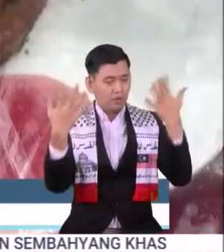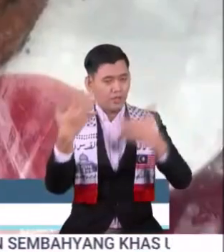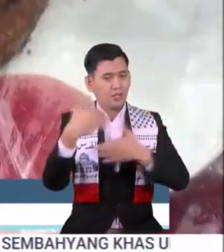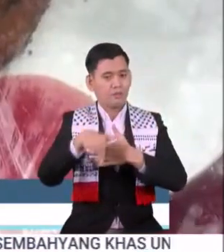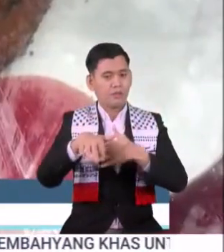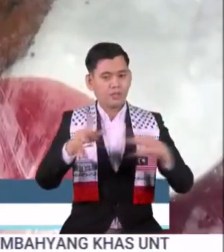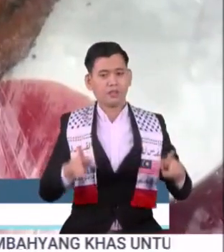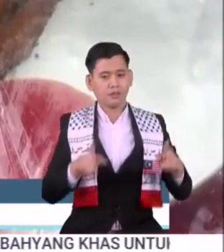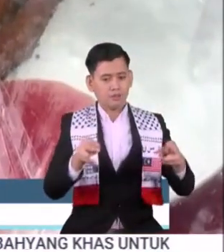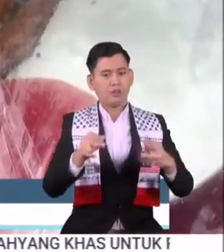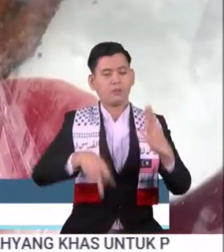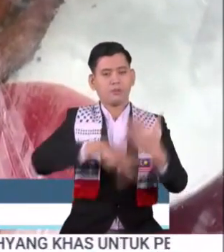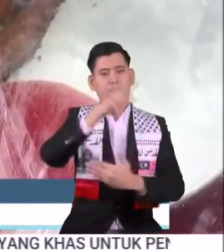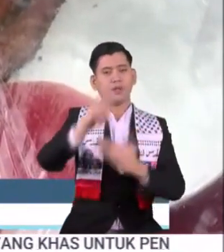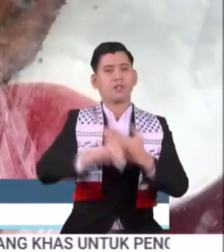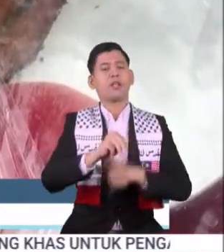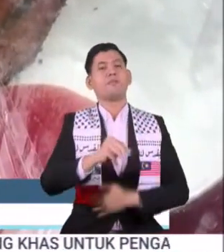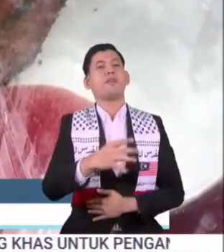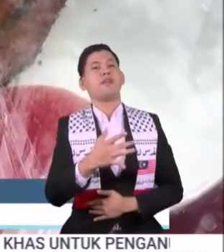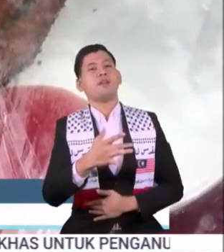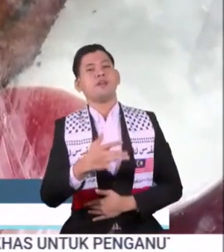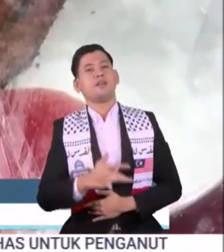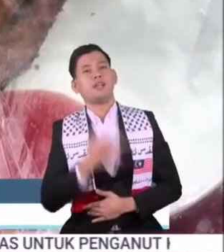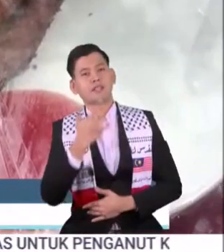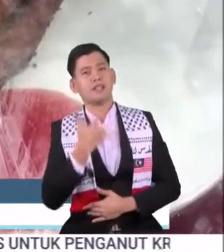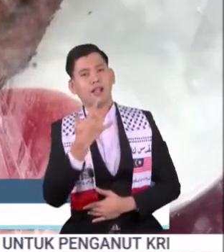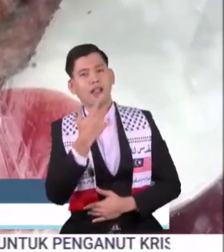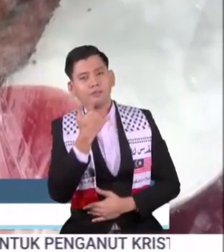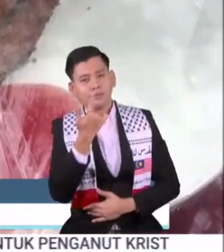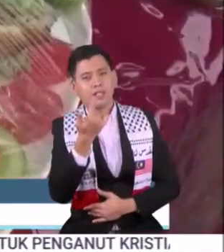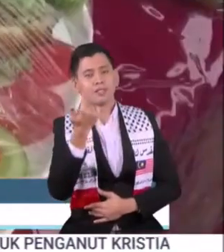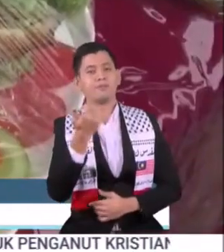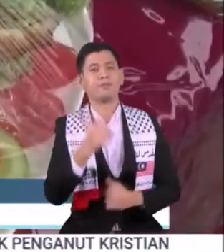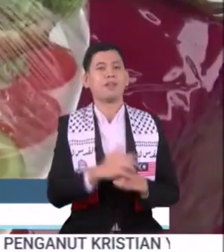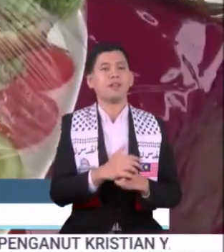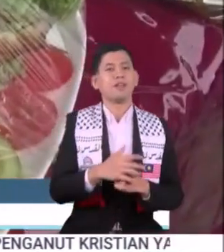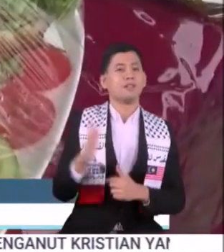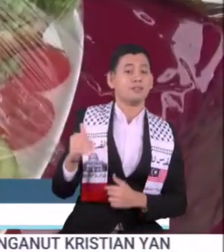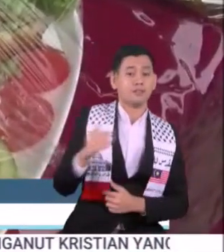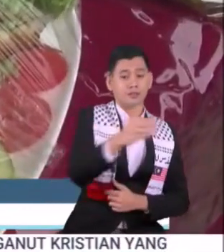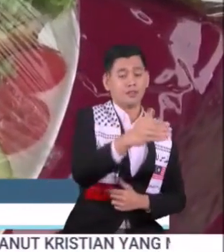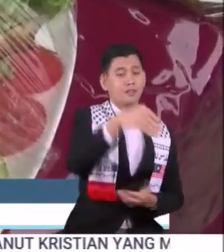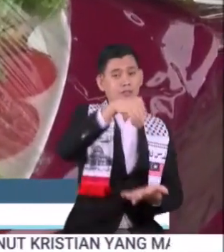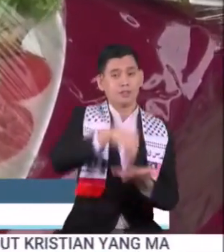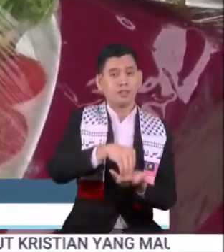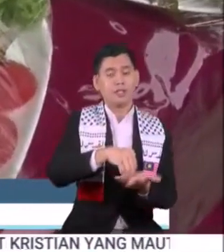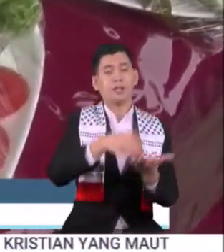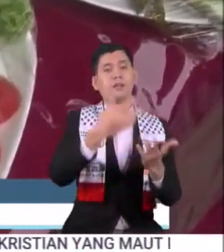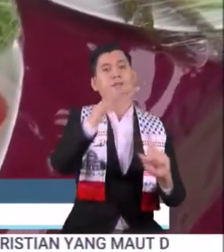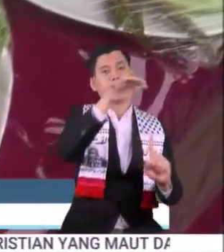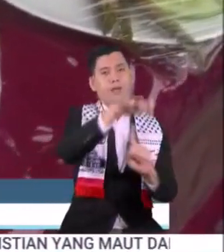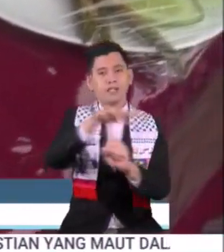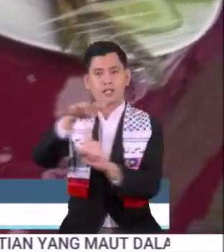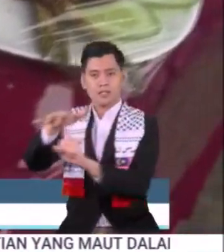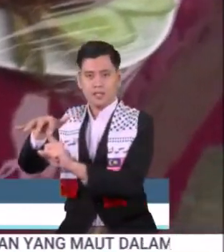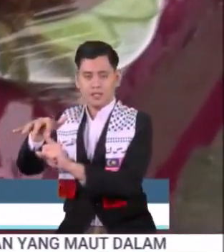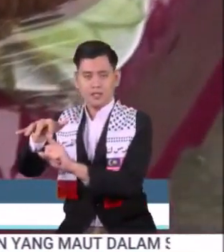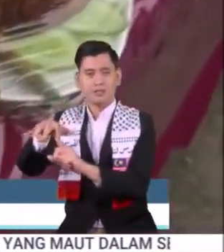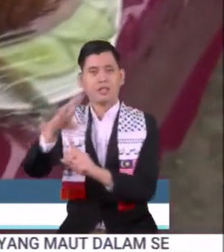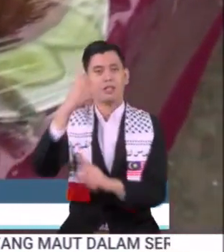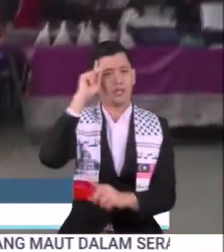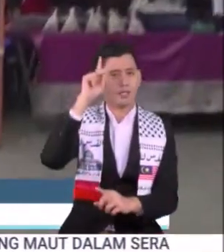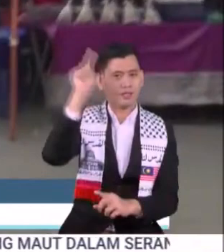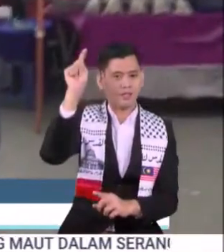menyempurnakan program rasa-rasa akuakultur peringkat Negeri 2023 di pasar Tani Padang hiliran Kuala Terengganu